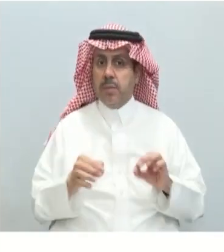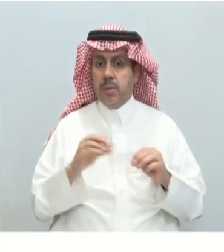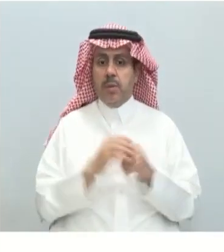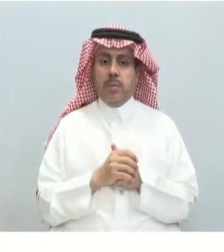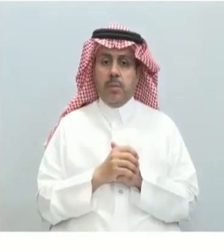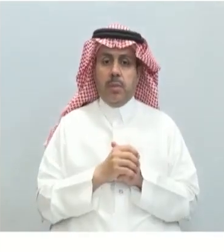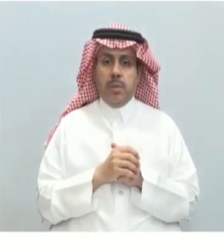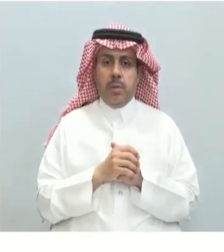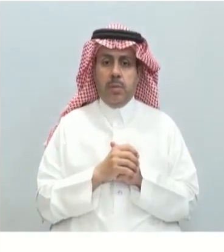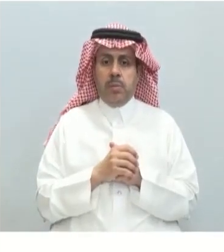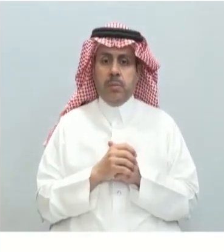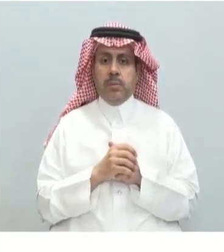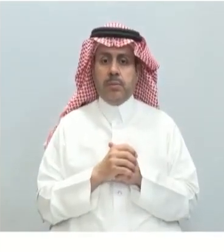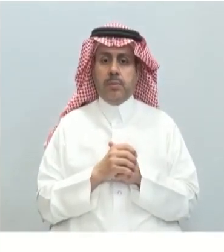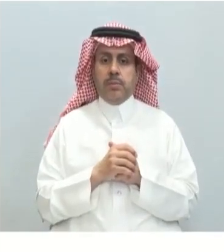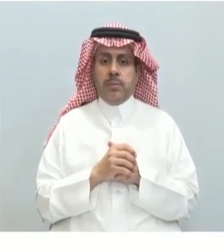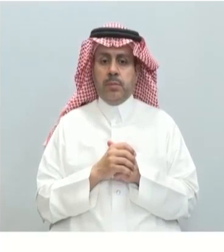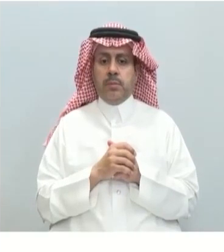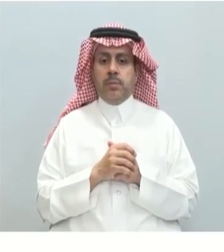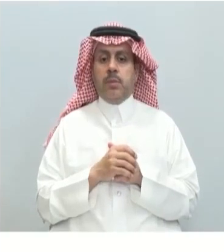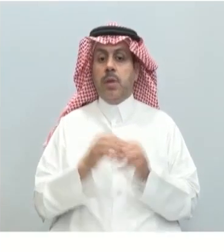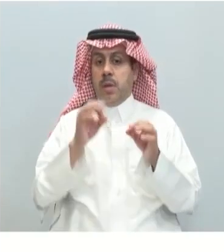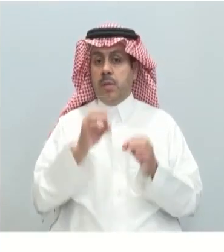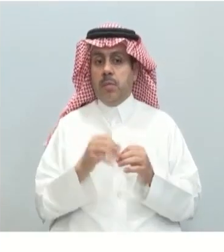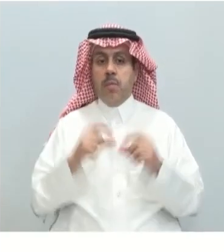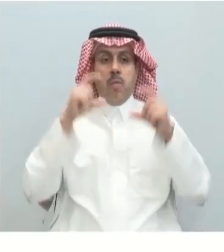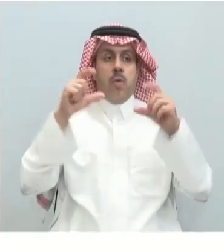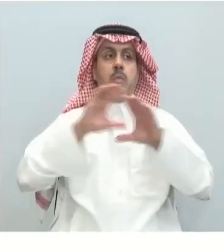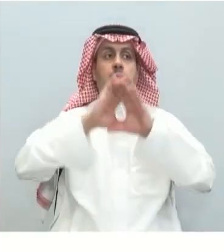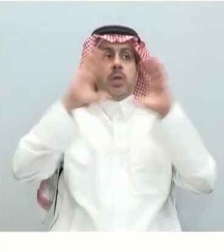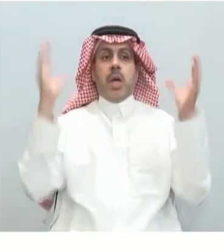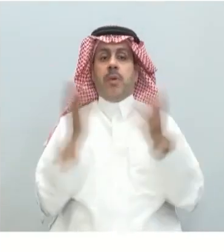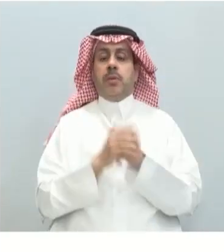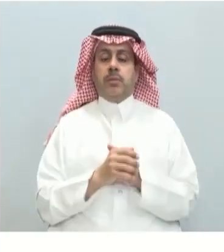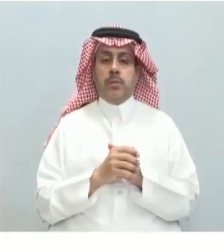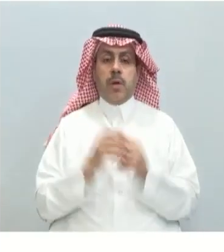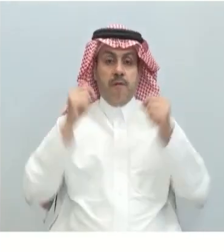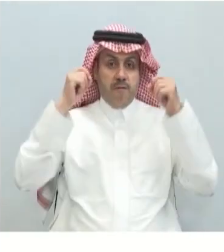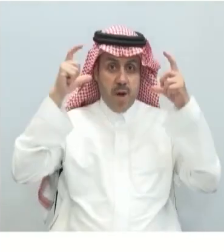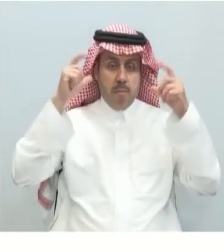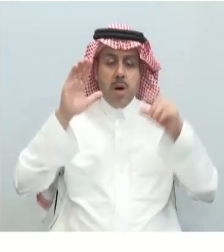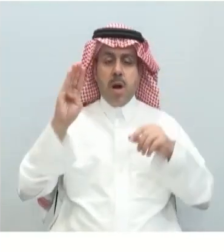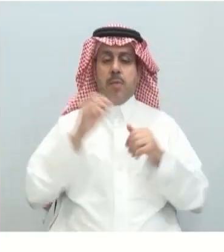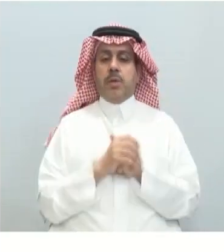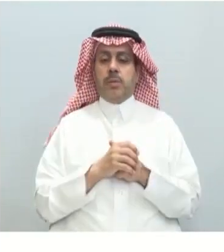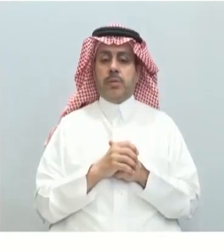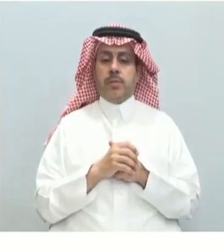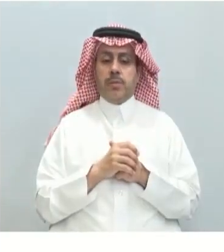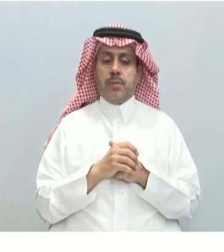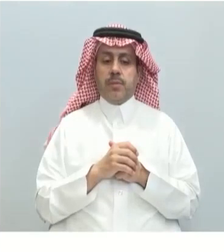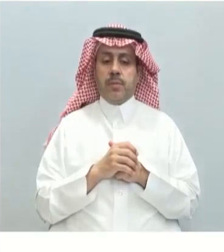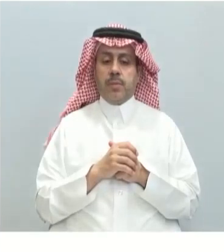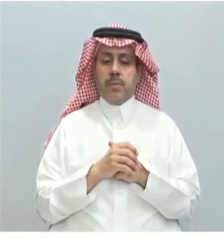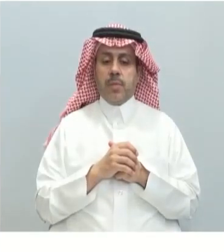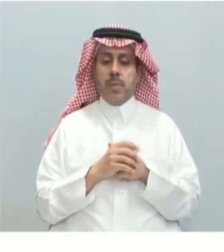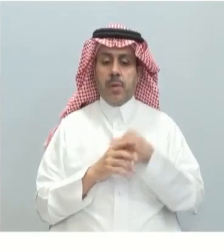حتى يكون للسوره الموضوع المتكامل والذي يعطي الفهم الكامل لجميع ايات هذه